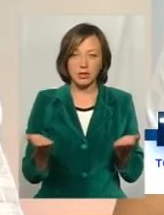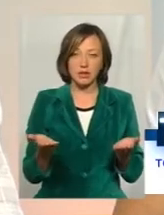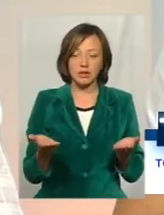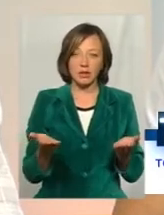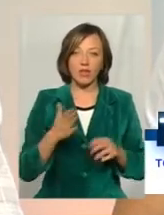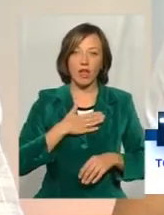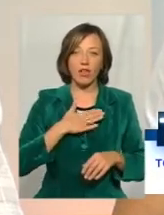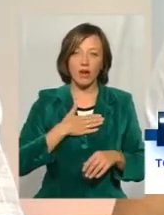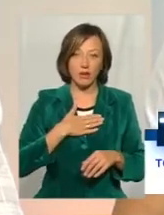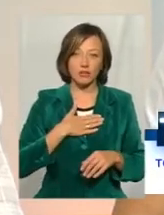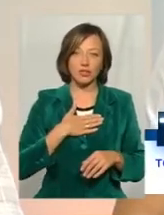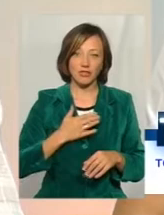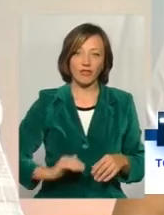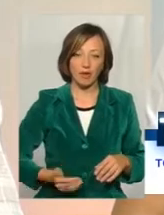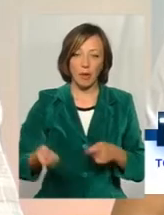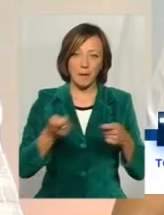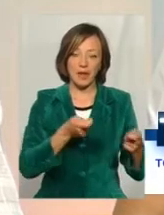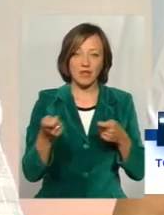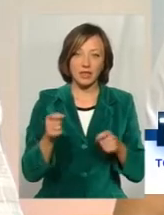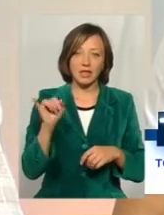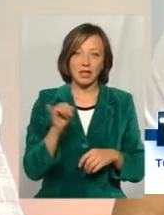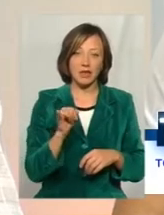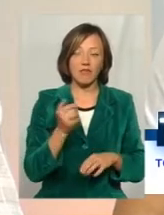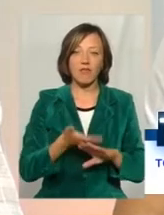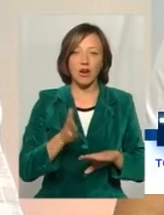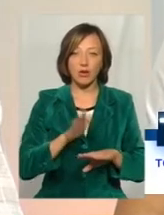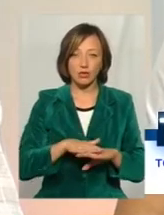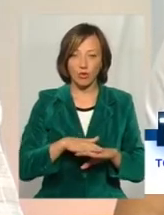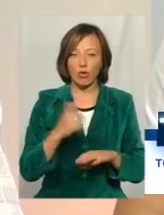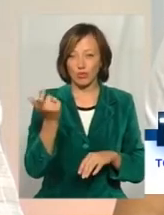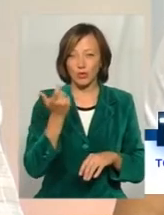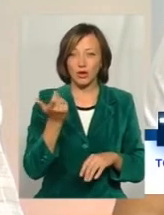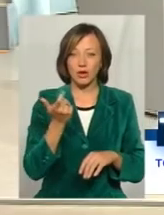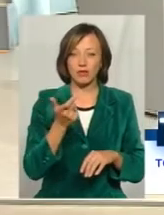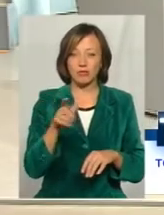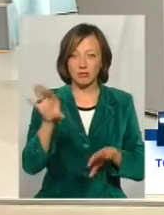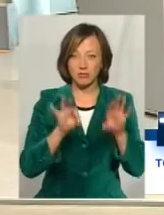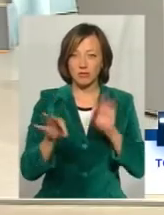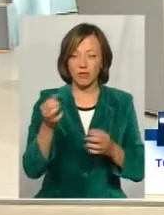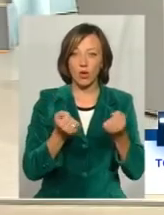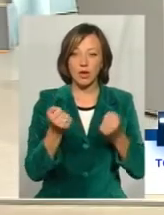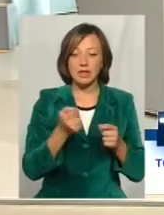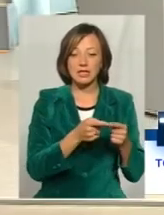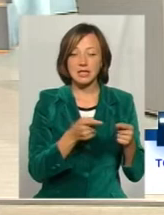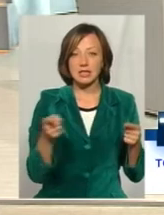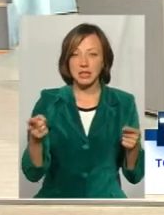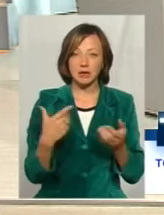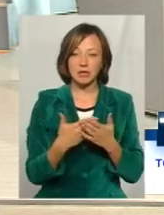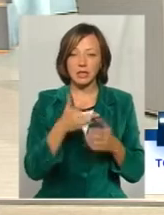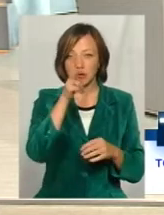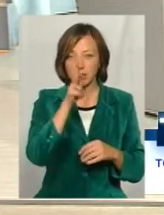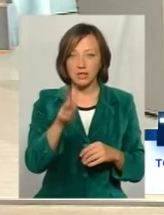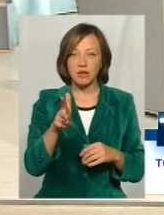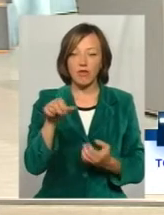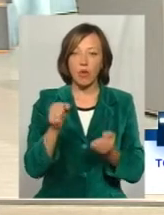в наших перевізників. І перевізнику досить важко на сьогоднішній день з кожним з ним працювати, тому що тільки за цих